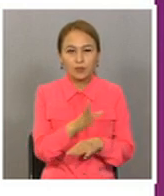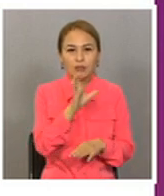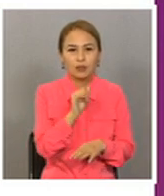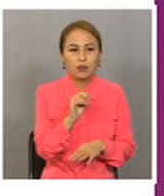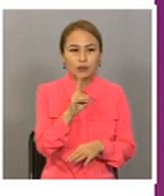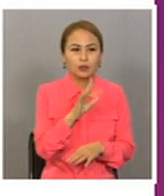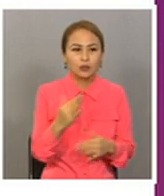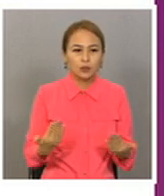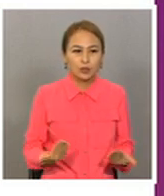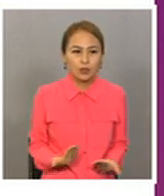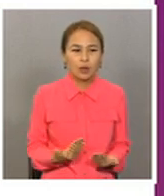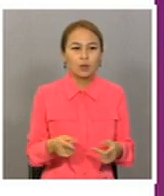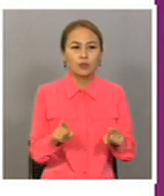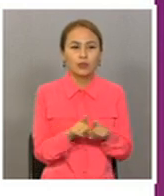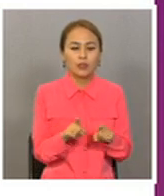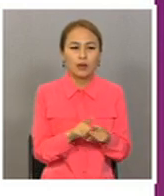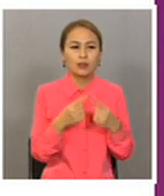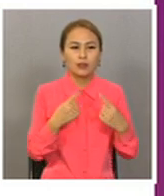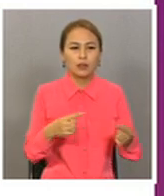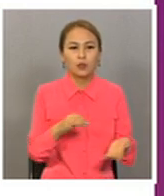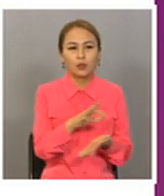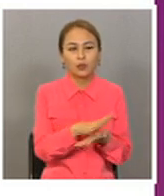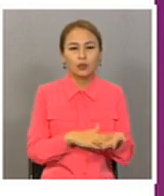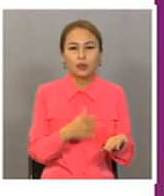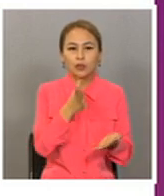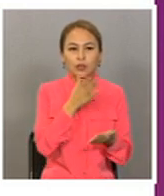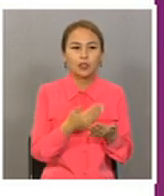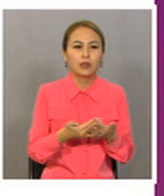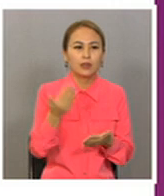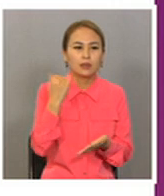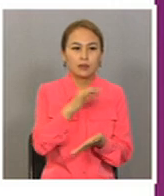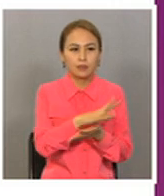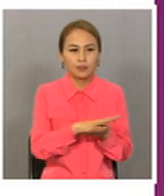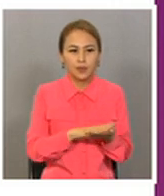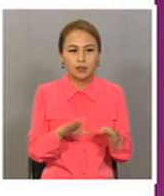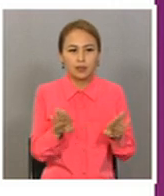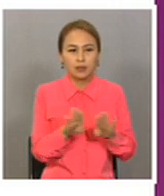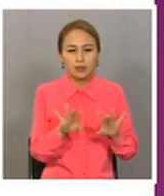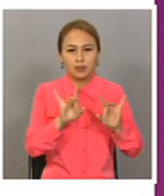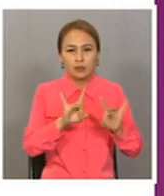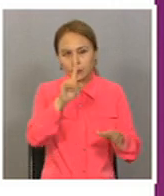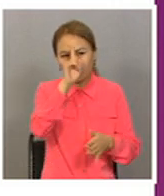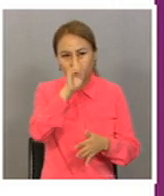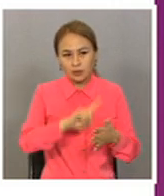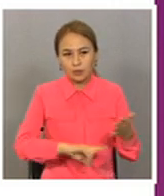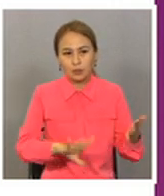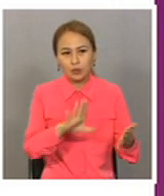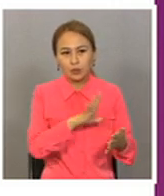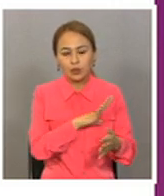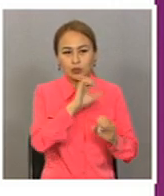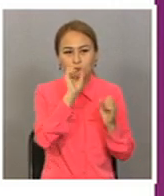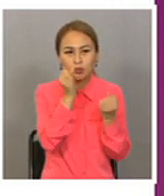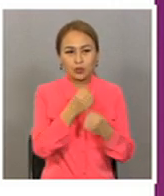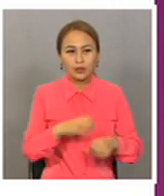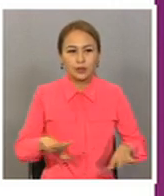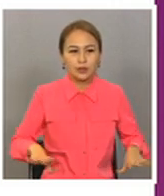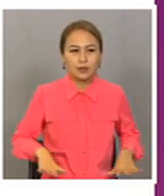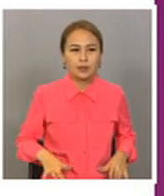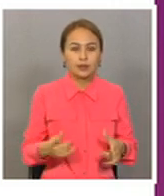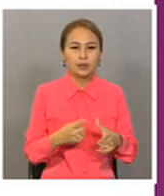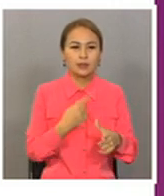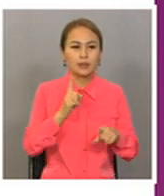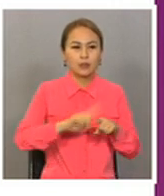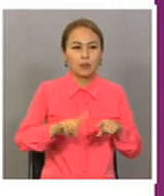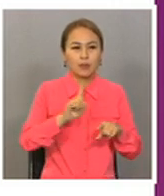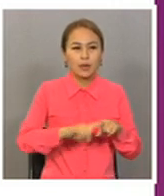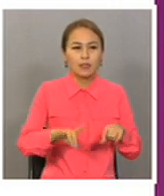сақтарда дүниедегі өмір әрі қарай о дүниеде жалғасады деген сенім болды. Сондықтан жүйрік жылқы есін